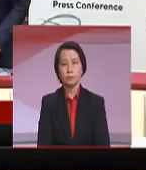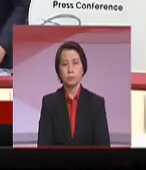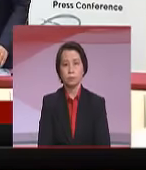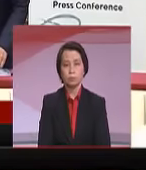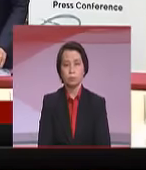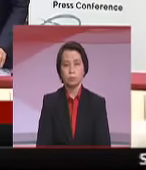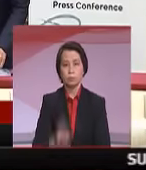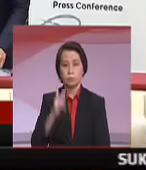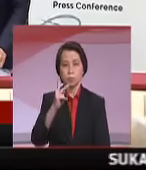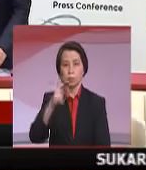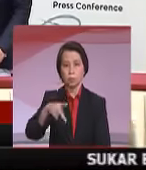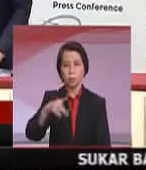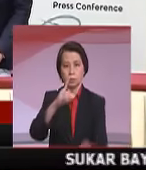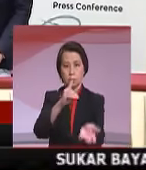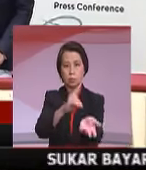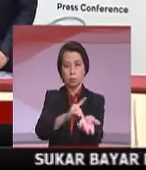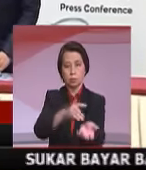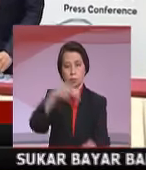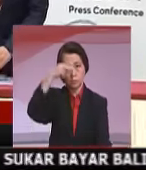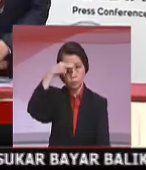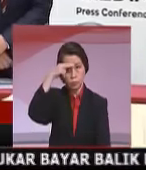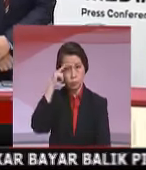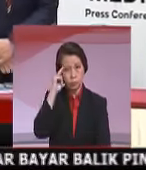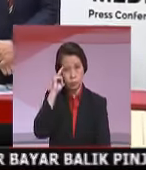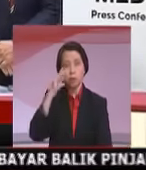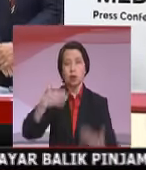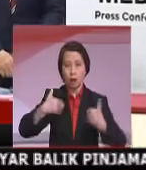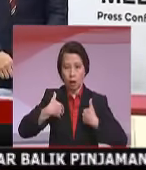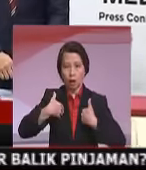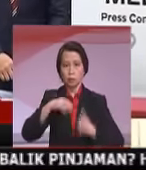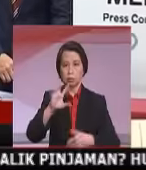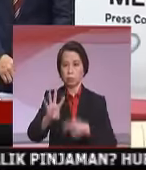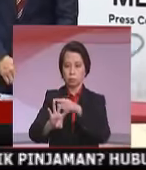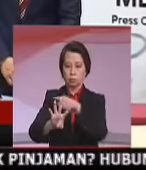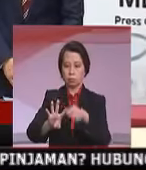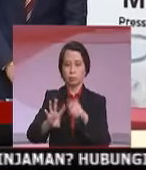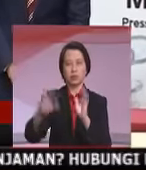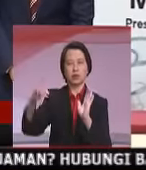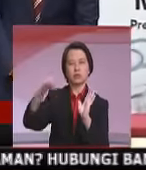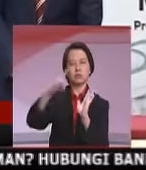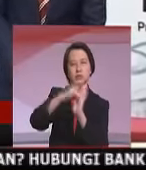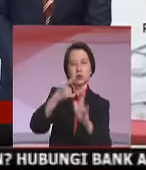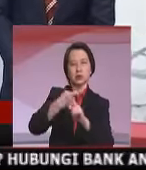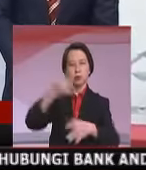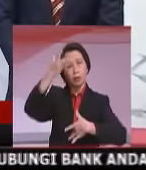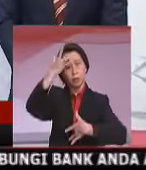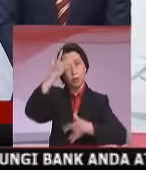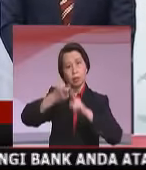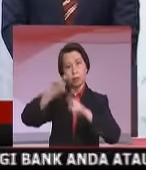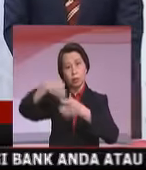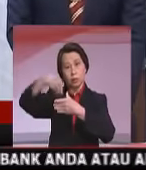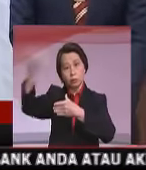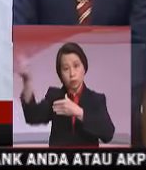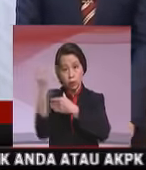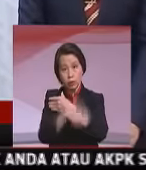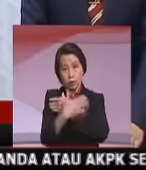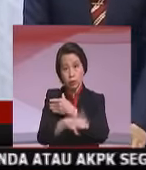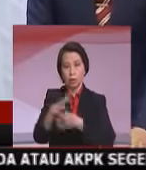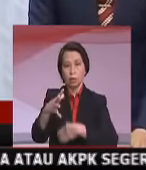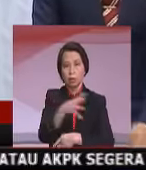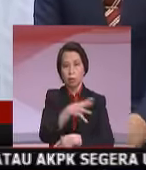Menurut Ketua Pengarah Kesihatan Tan Sri Dr. Nur Hisham Abdullah, terdapat 4 kes import yang mendapat jangkitan dari luar negara, manakala